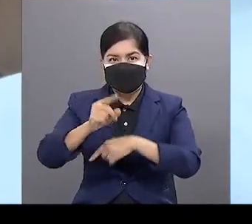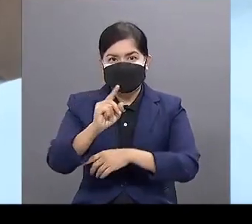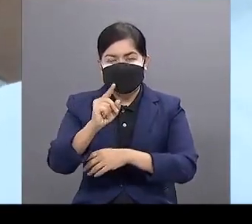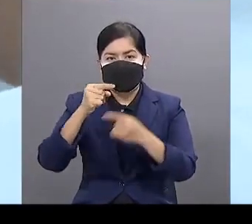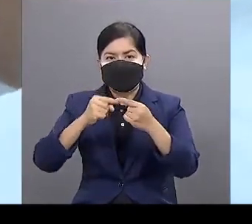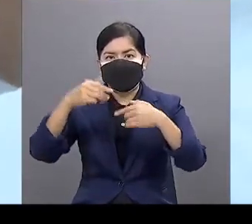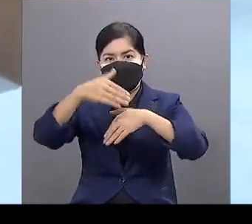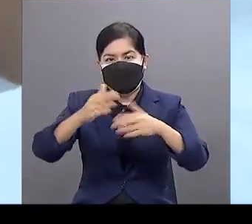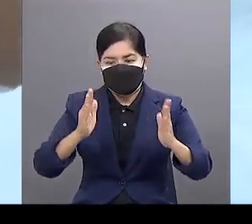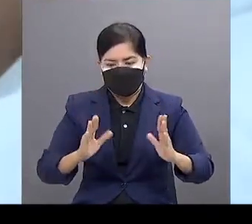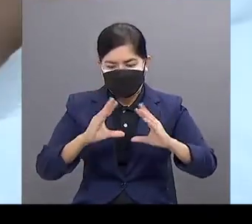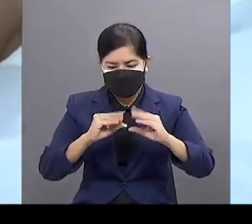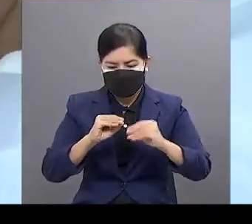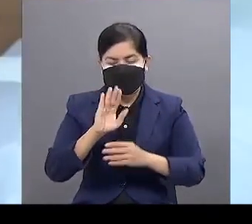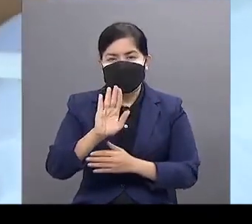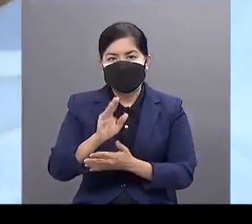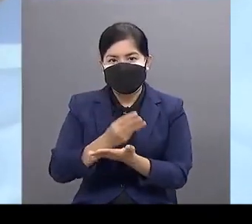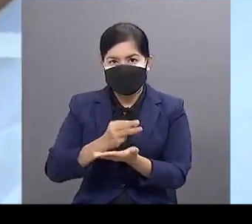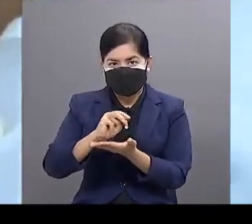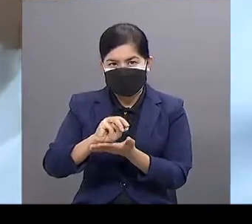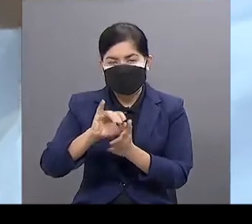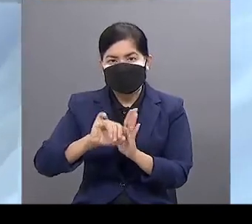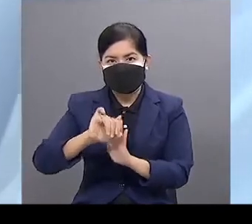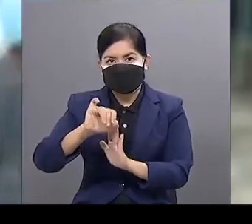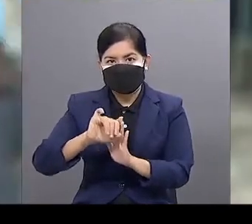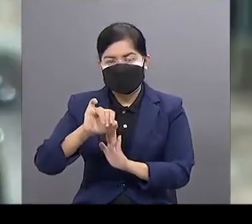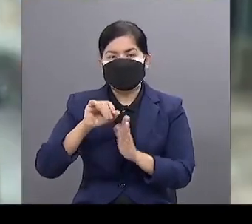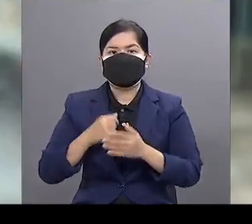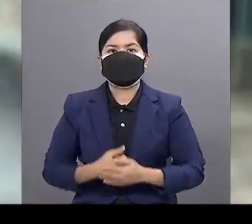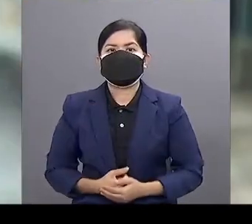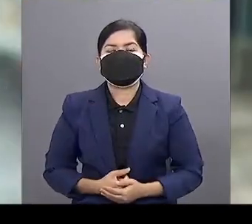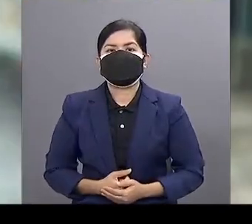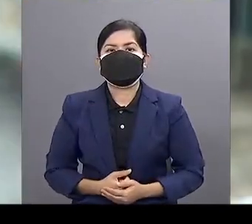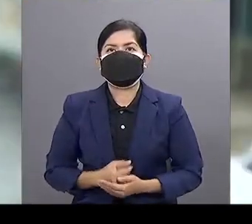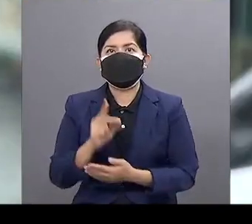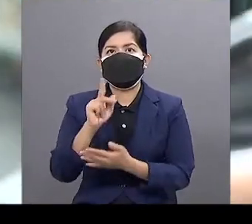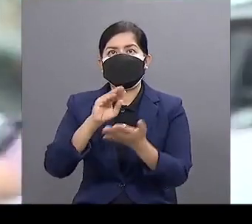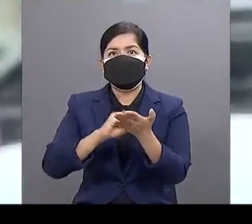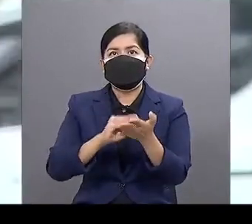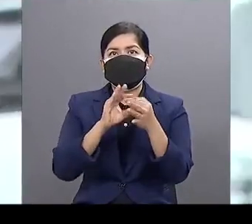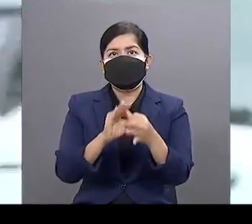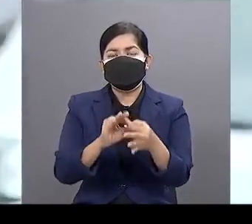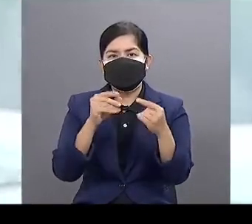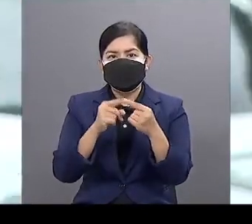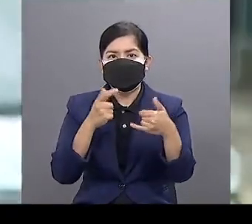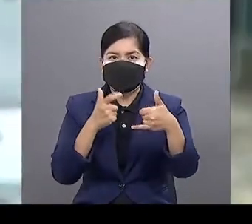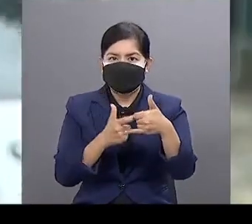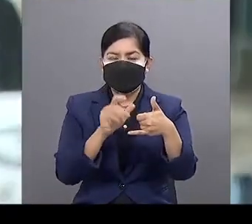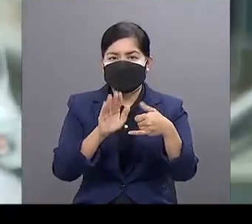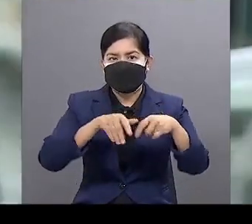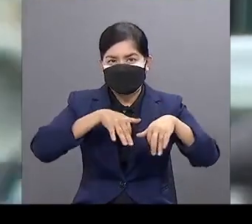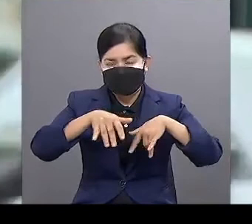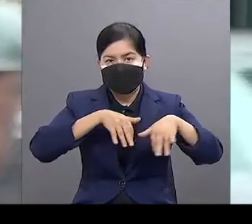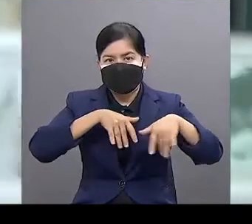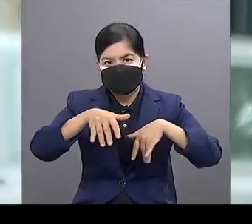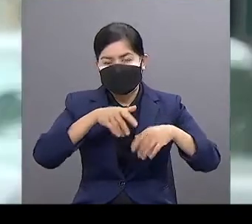เชียงใหม่เท่านั้นครับอ้างจากข้อมูลการฉีดวัคซีนของประชาชนในจังหวัดเชียงใหม่ทุกกลุ่ม